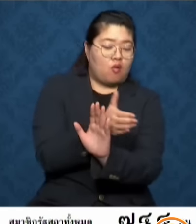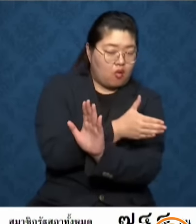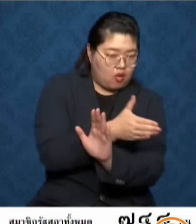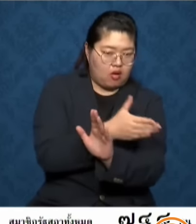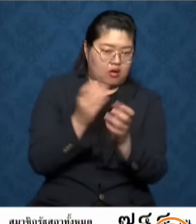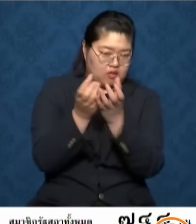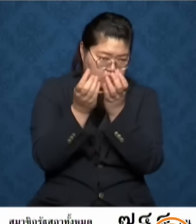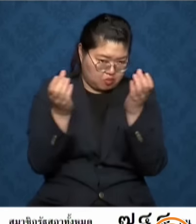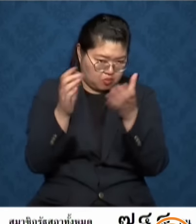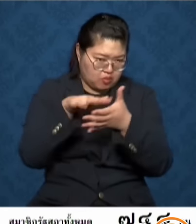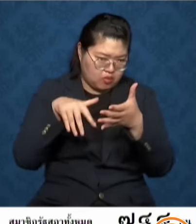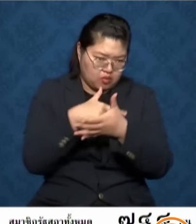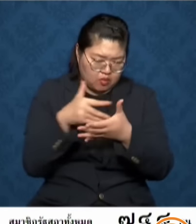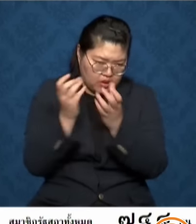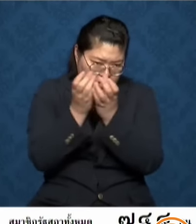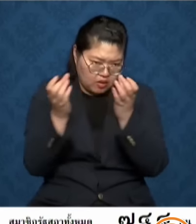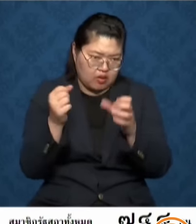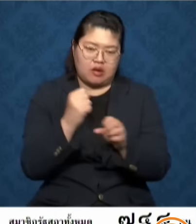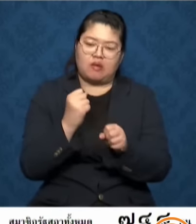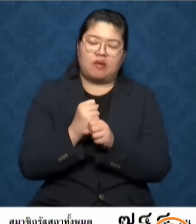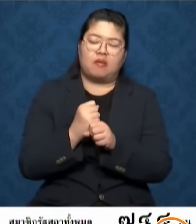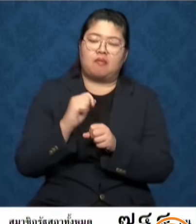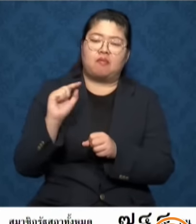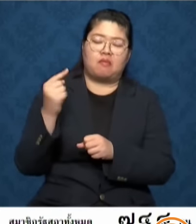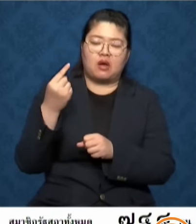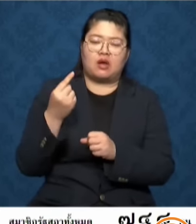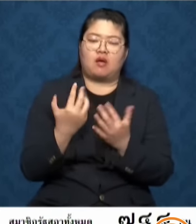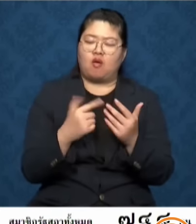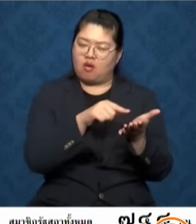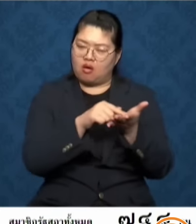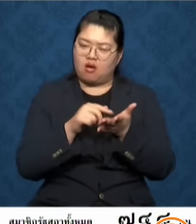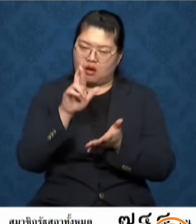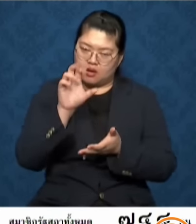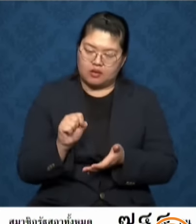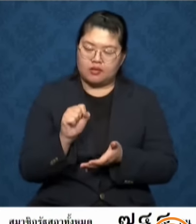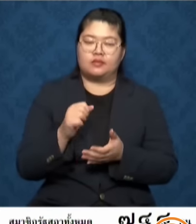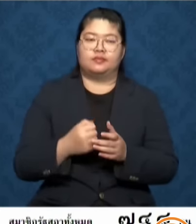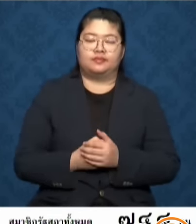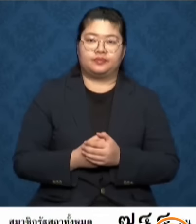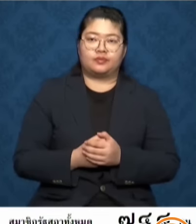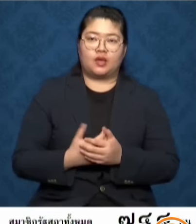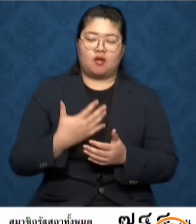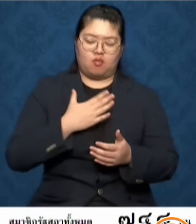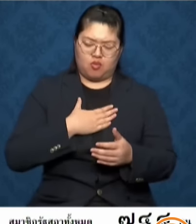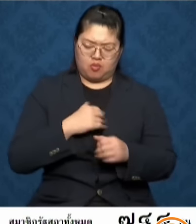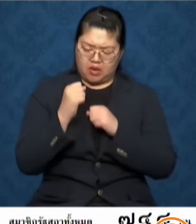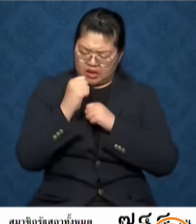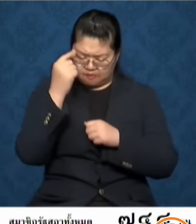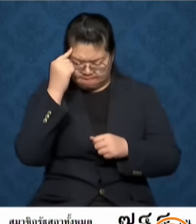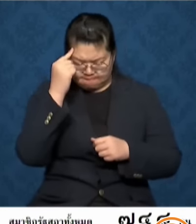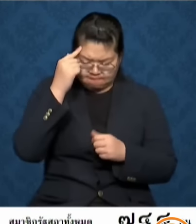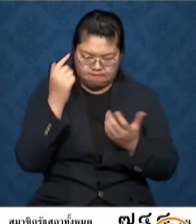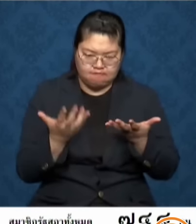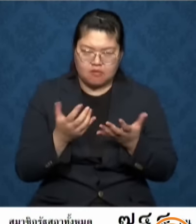รัมนูนฉบับใดๆที่เกี่ยวกักจดทำรัฐมนนฉบัใหม่เข้าสู่รัฐศพาจากนั้ผมก็พยายามจะทำคเข้ใจครั